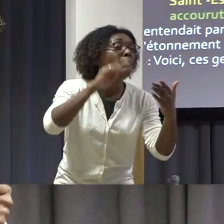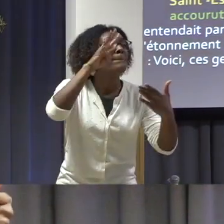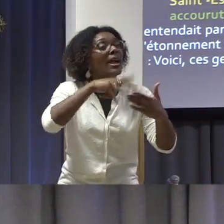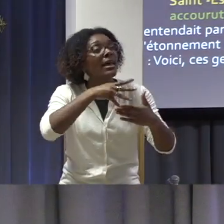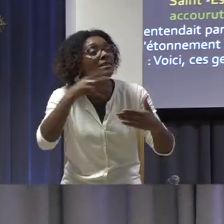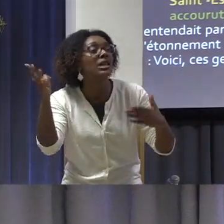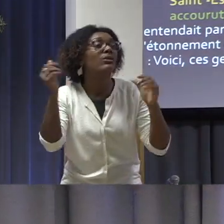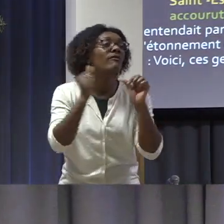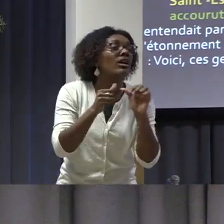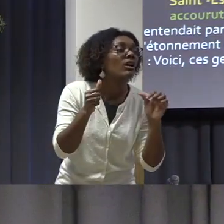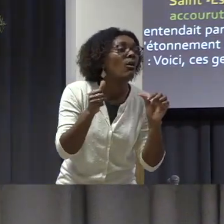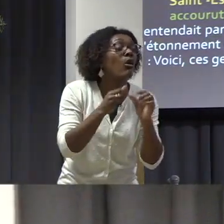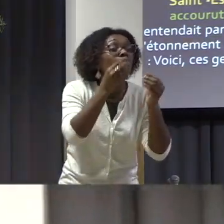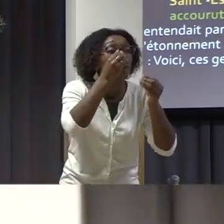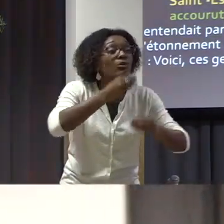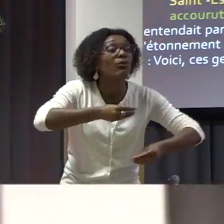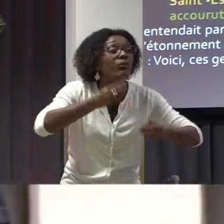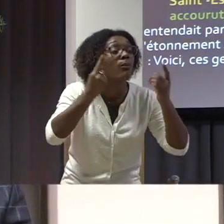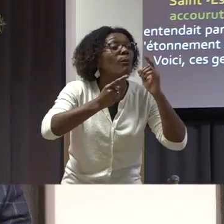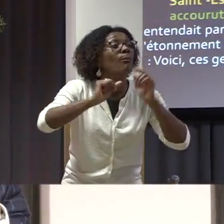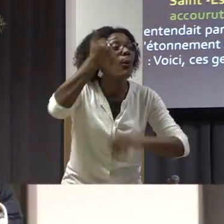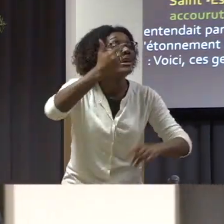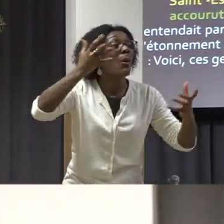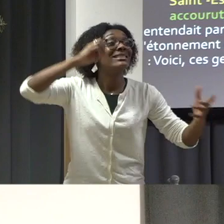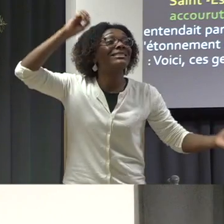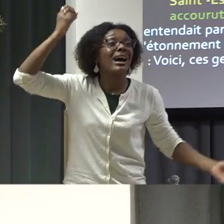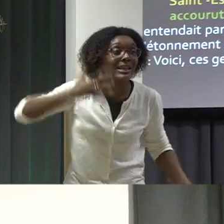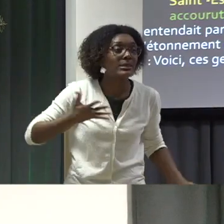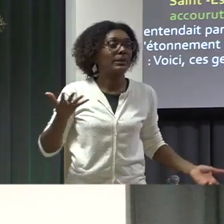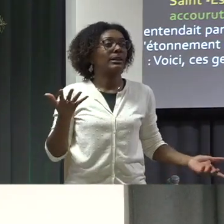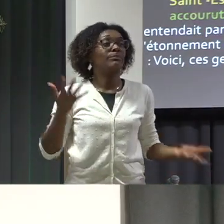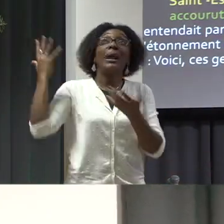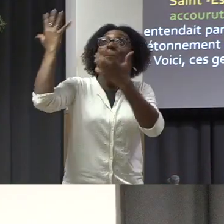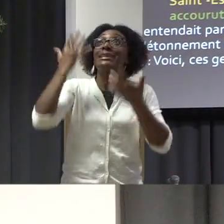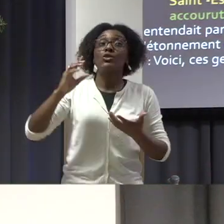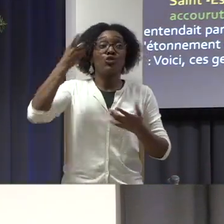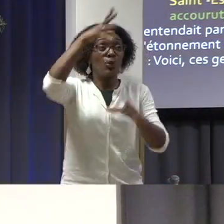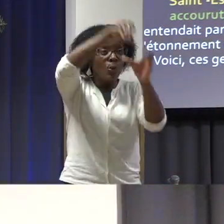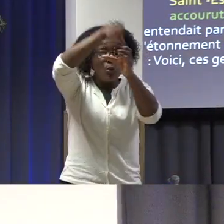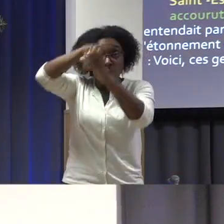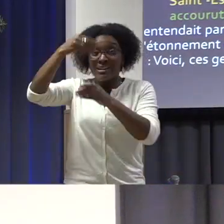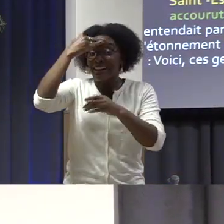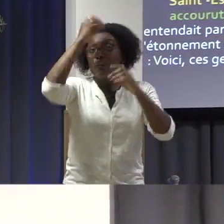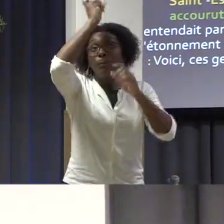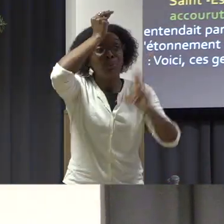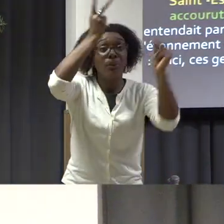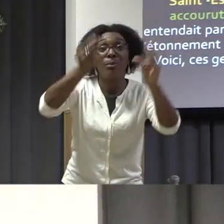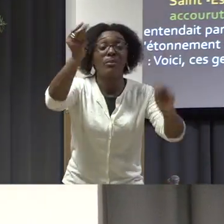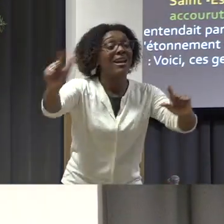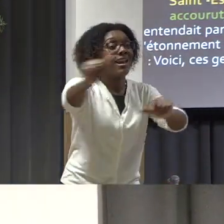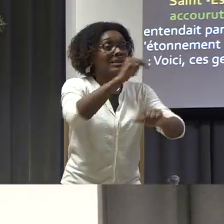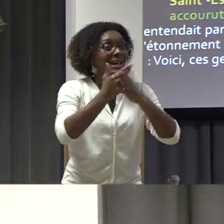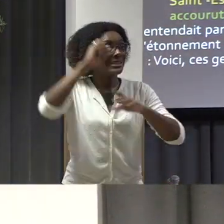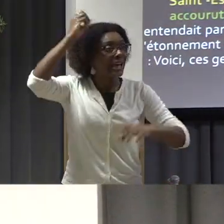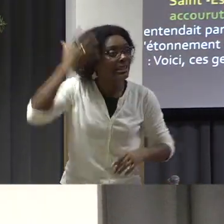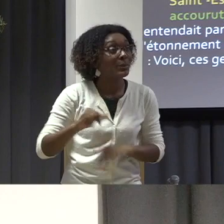qu'on va faire demain ou après c'est d'abord et avant tout chose la présence de dieu c'est l'esprit des lieux l'esprit